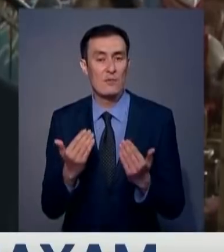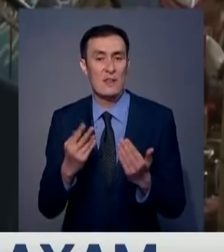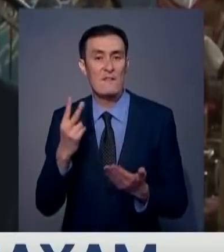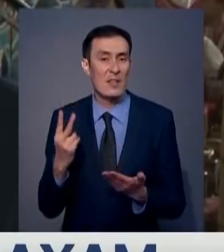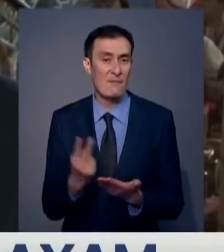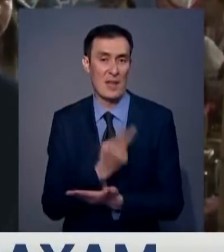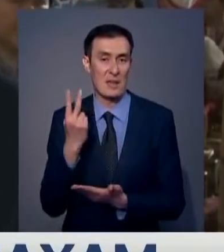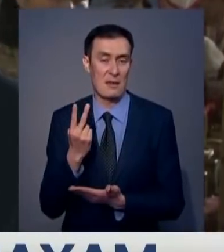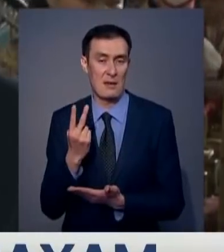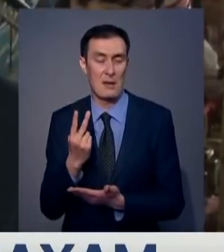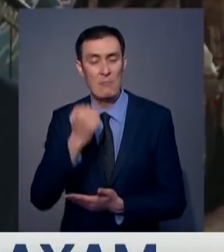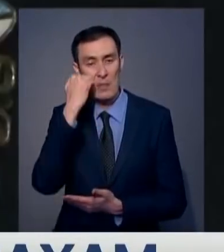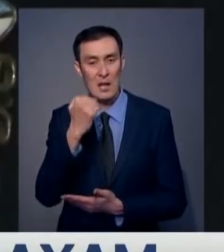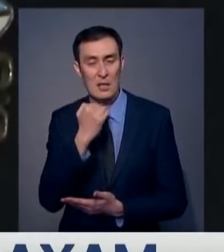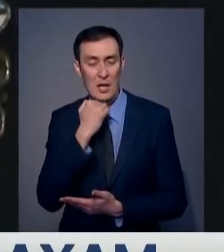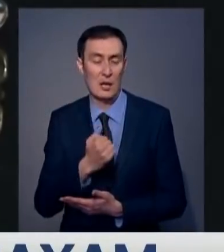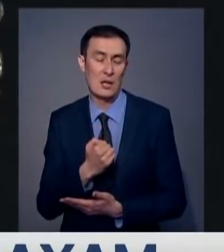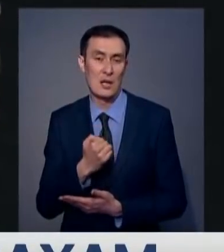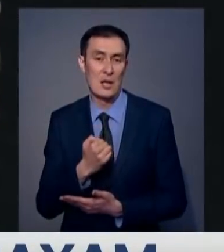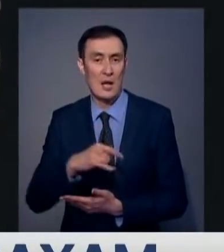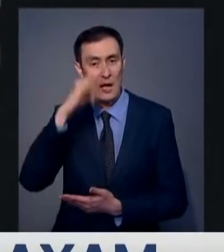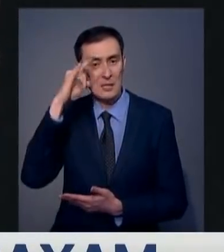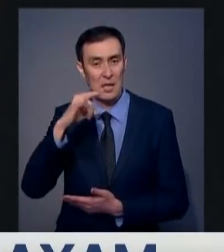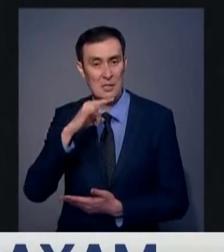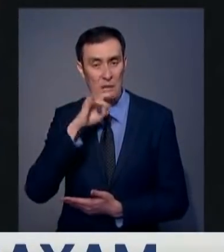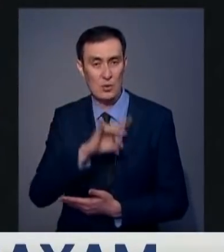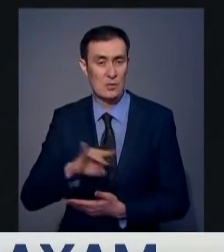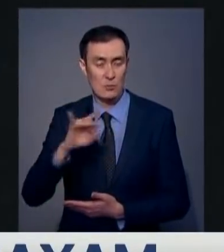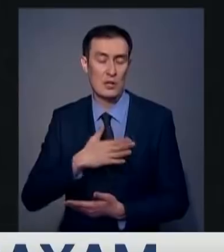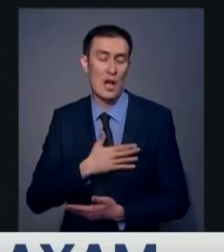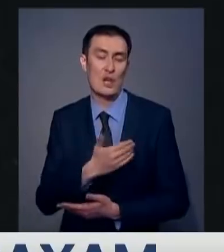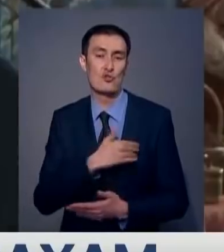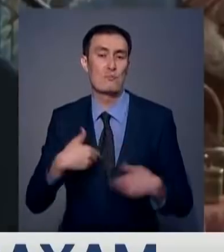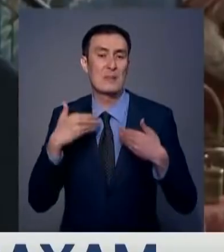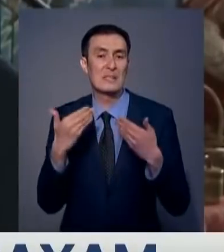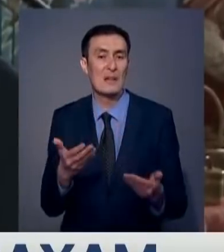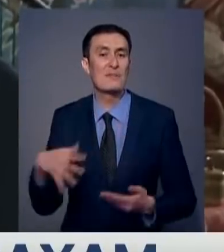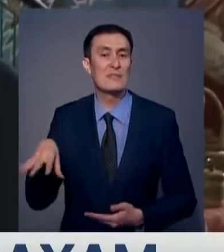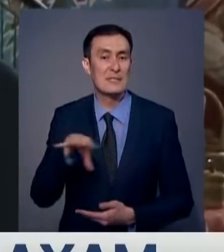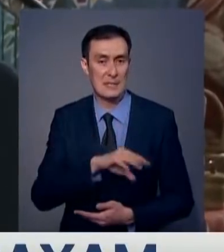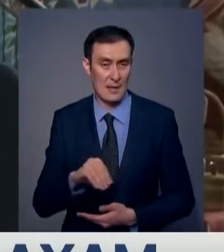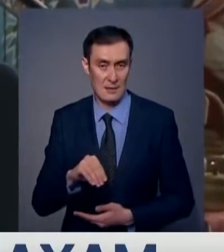вдвойне благодарны Казахстану. Я хочу поздравить всех и